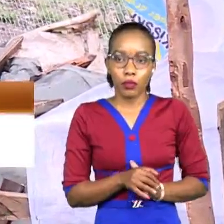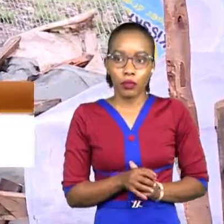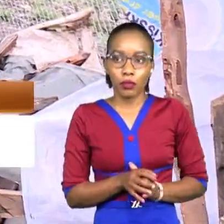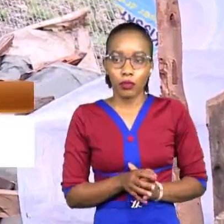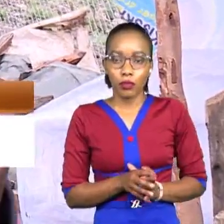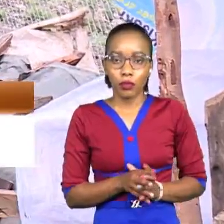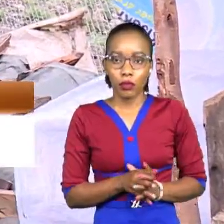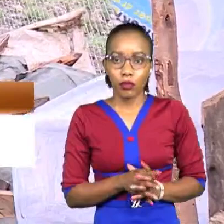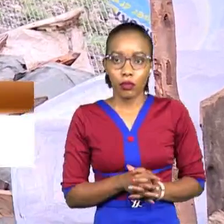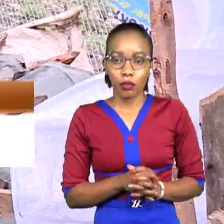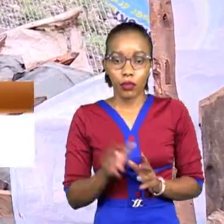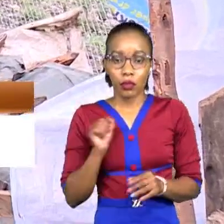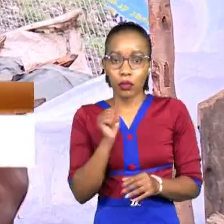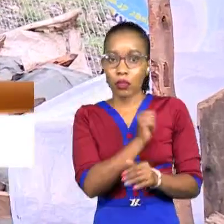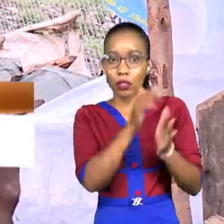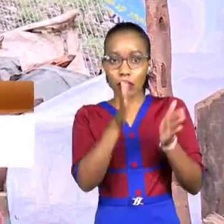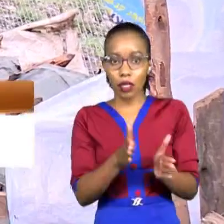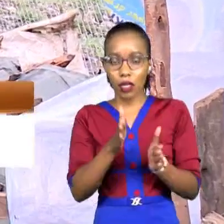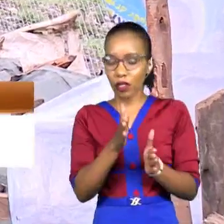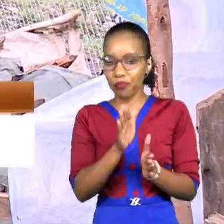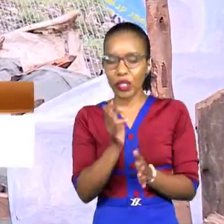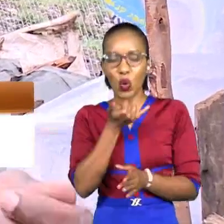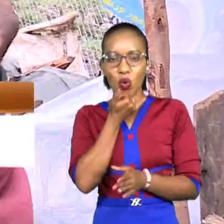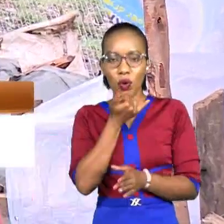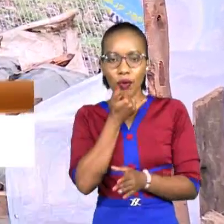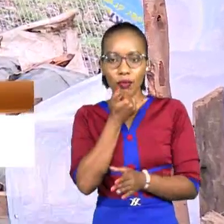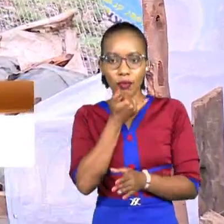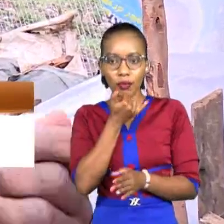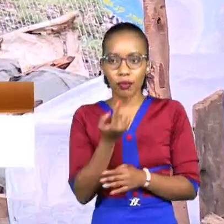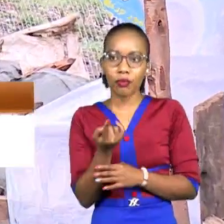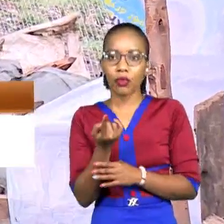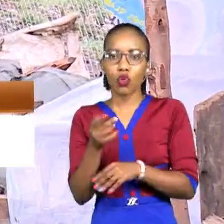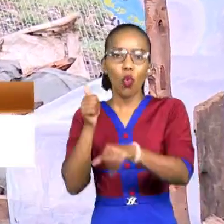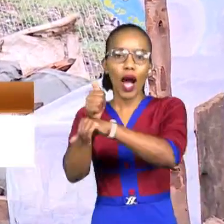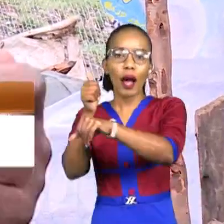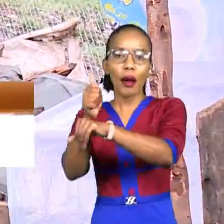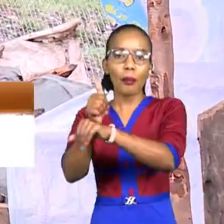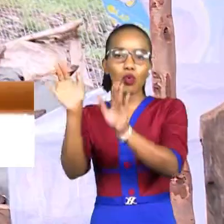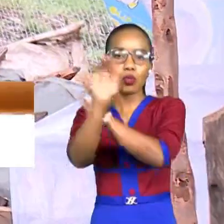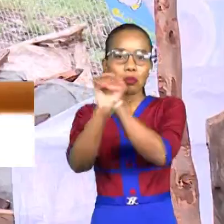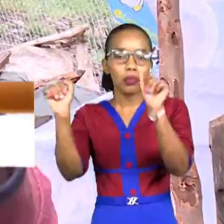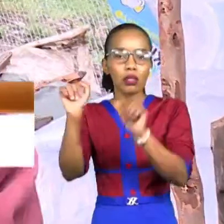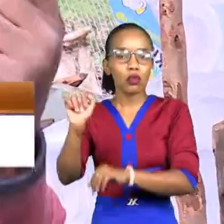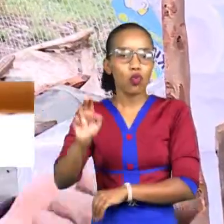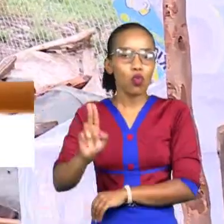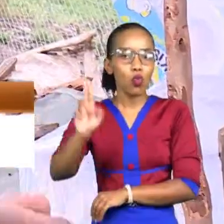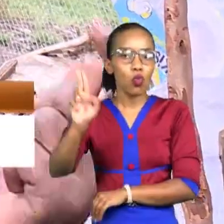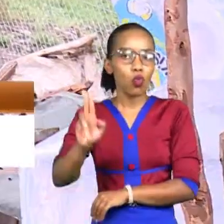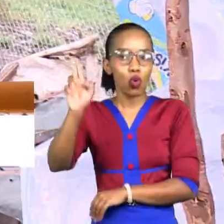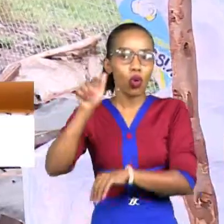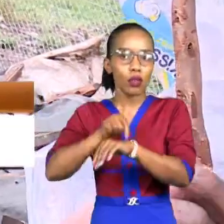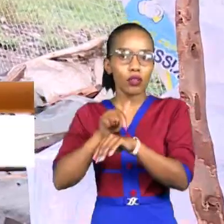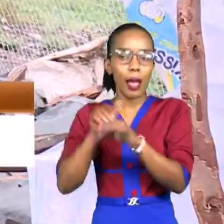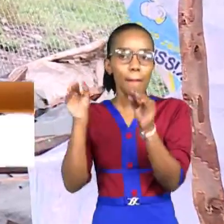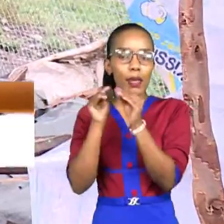Kwa mtu kama yeye ilikuwa vibaya sana kumtuzi rais, especially alipokuwa kwa